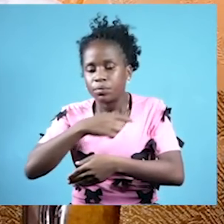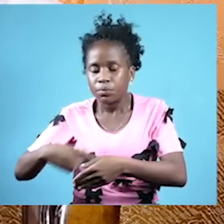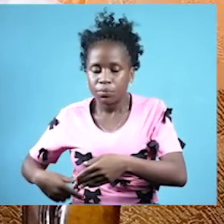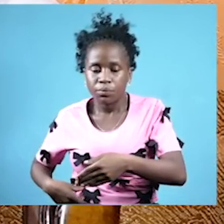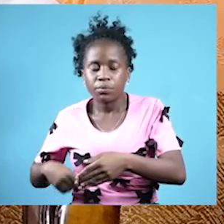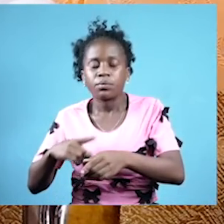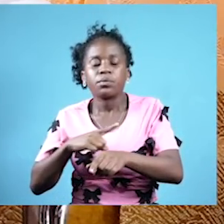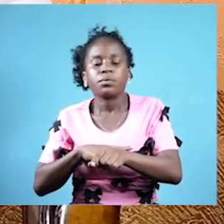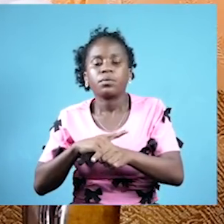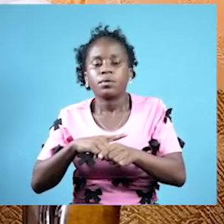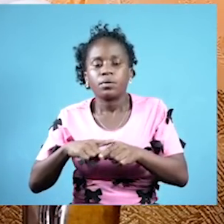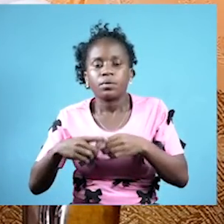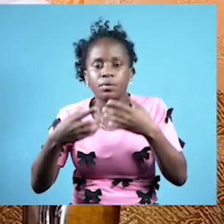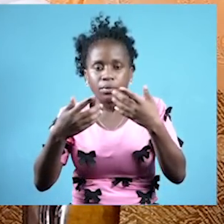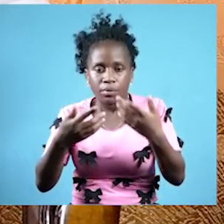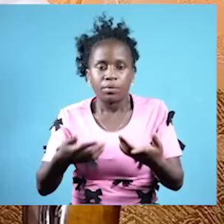Suluhu Hassan,